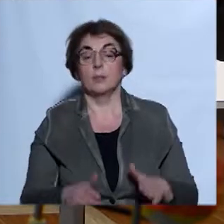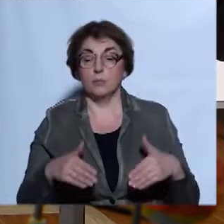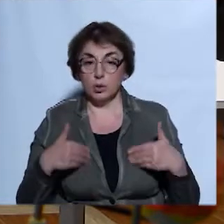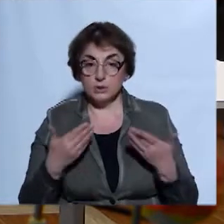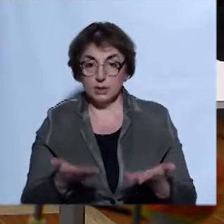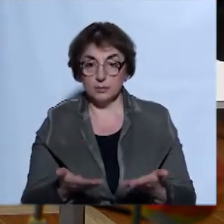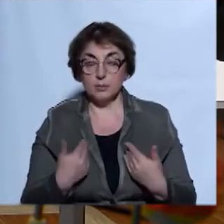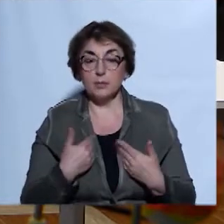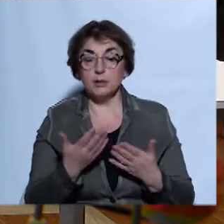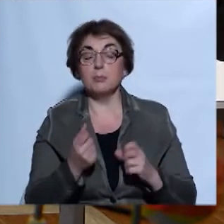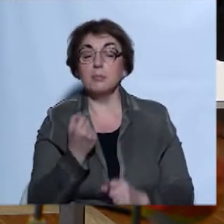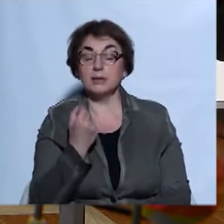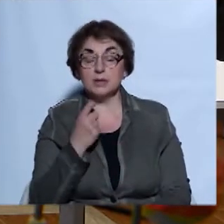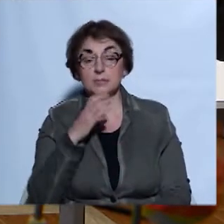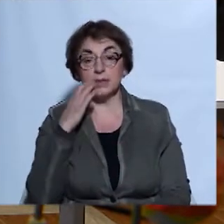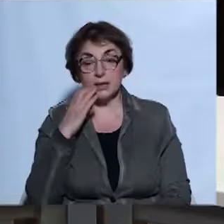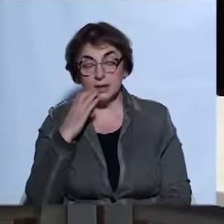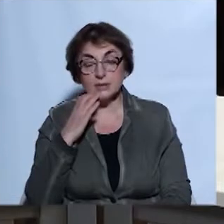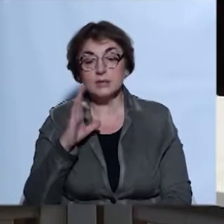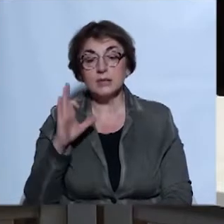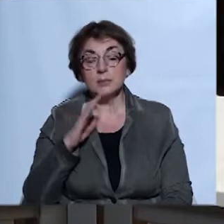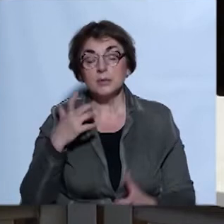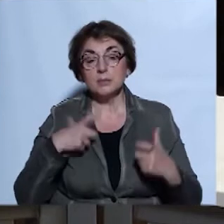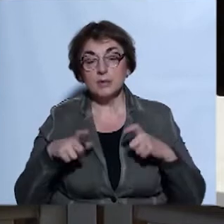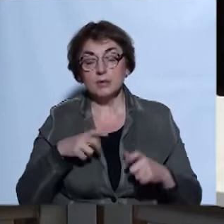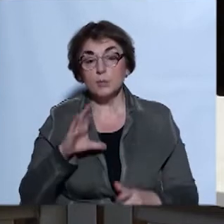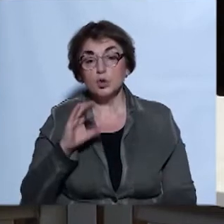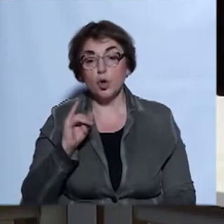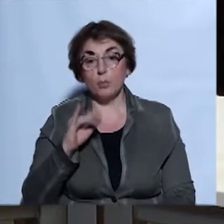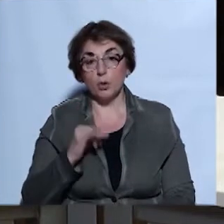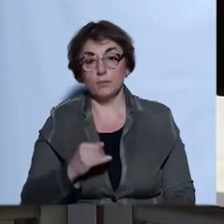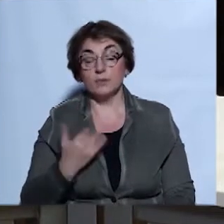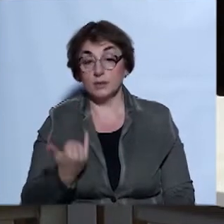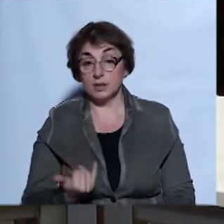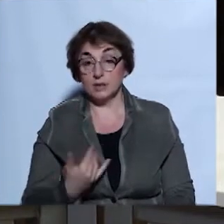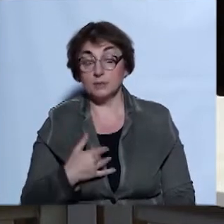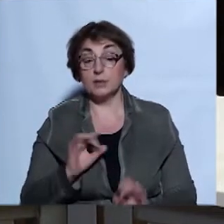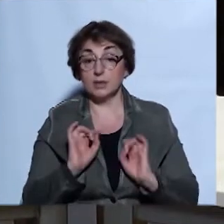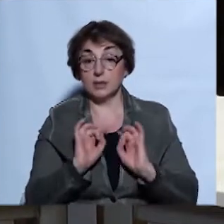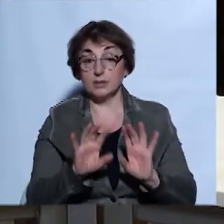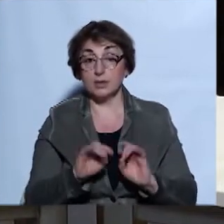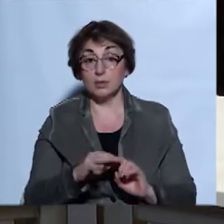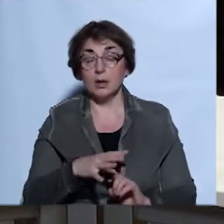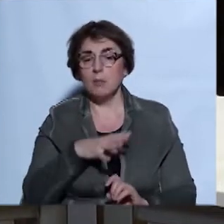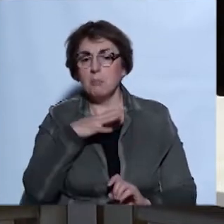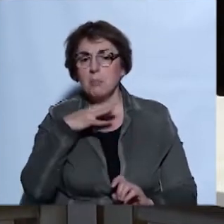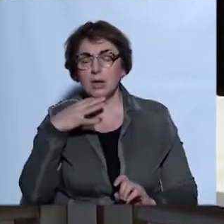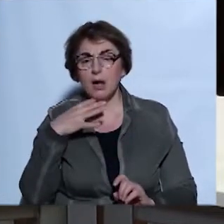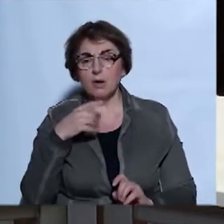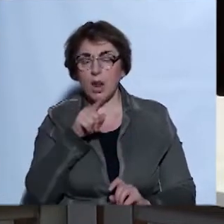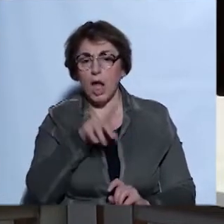მოგესალმები, მე ვარ შენი მე-11 კლასის ქიმიის მასწავლებელი სოპო. დღეს მინდა გესაუბრო მრავალატომიან